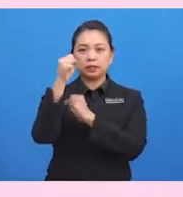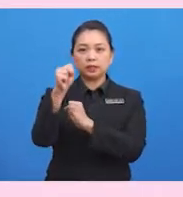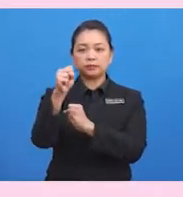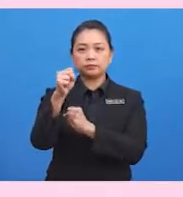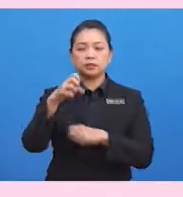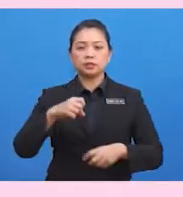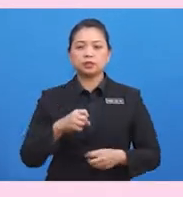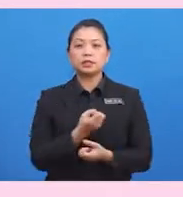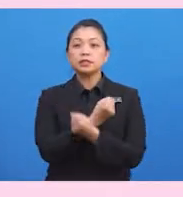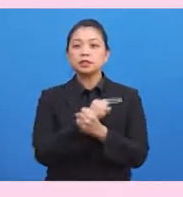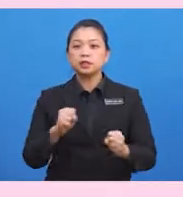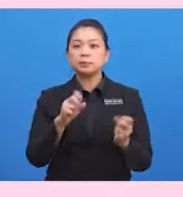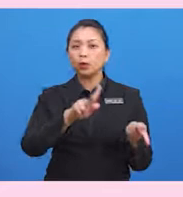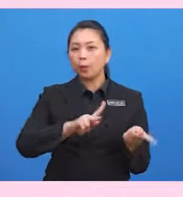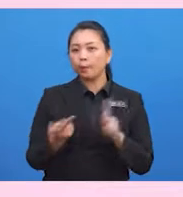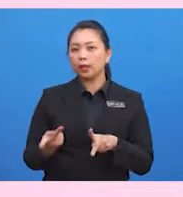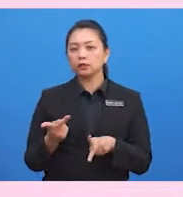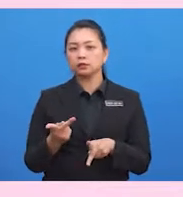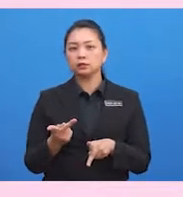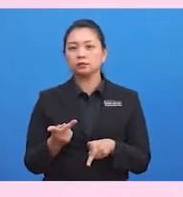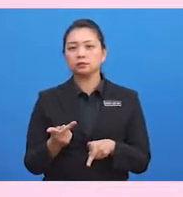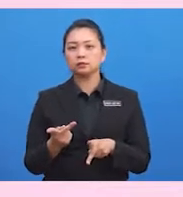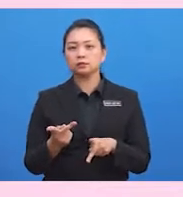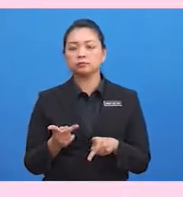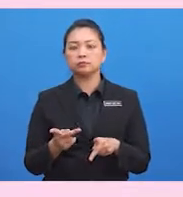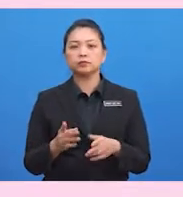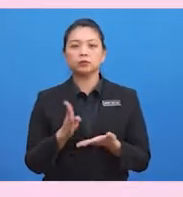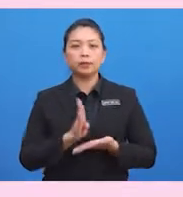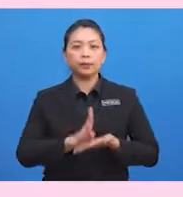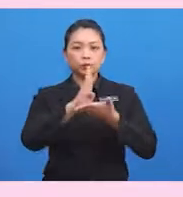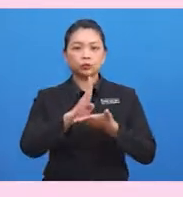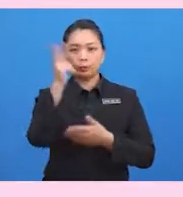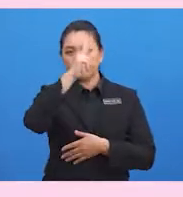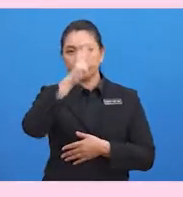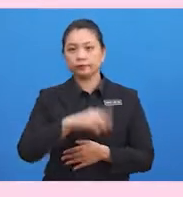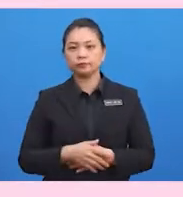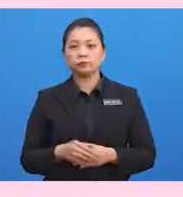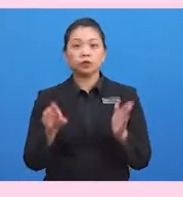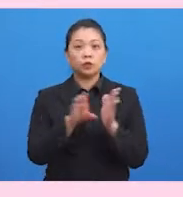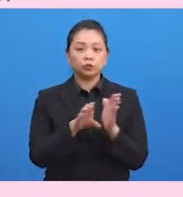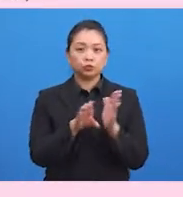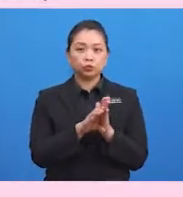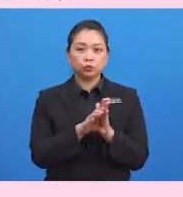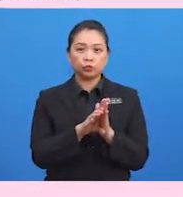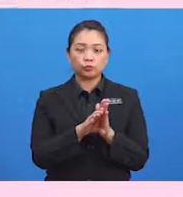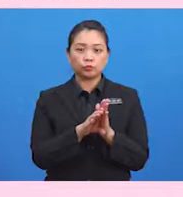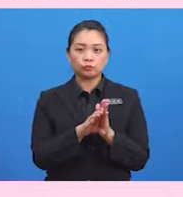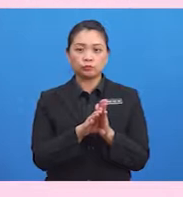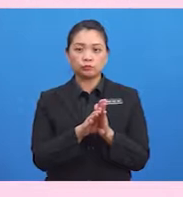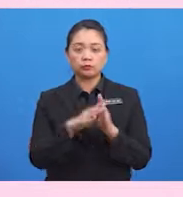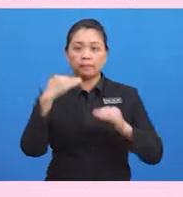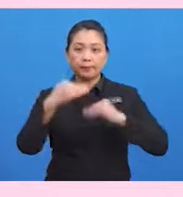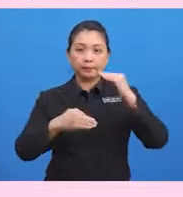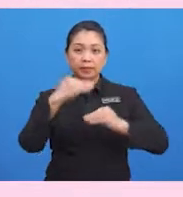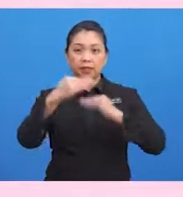bahu dan sanggup berkorban apa saja untuk pemerintah suunto activity dalam sistem